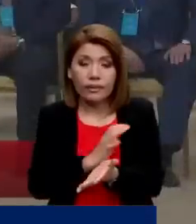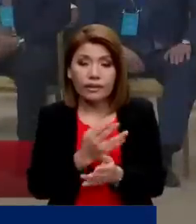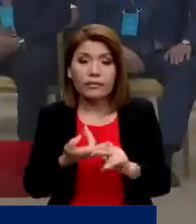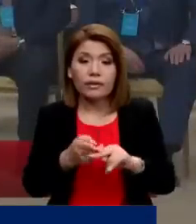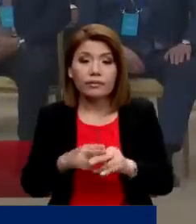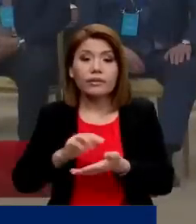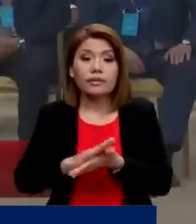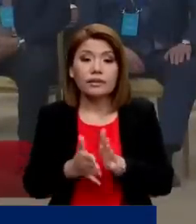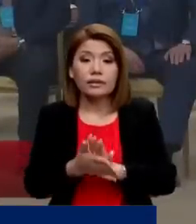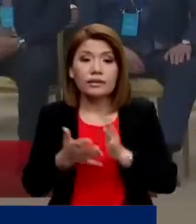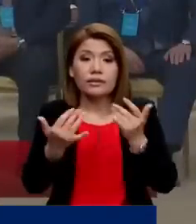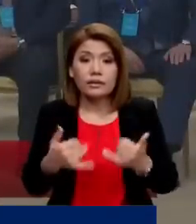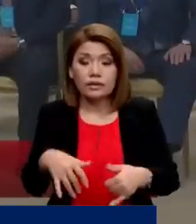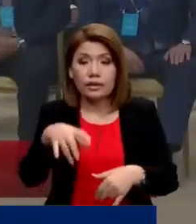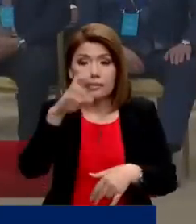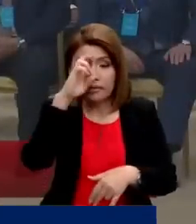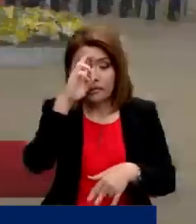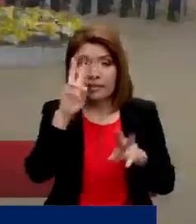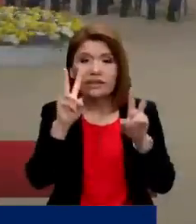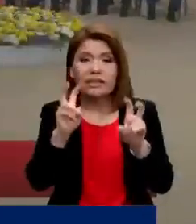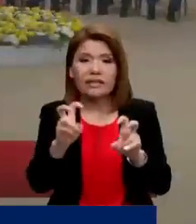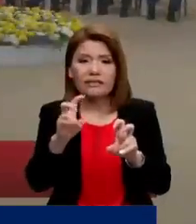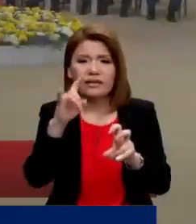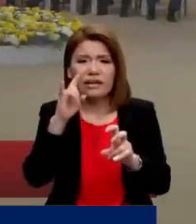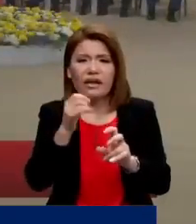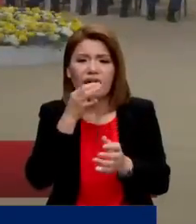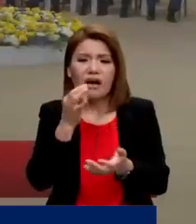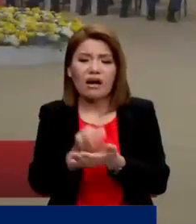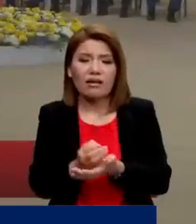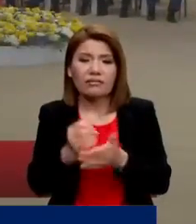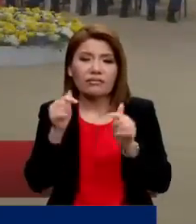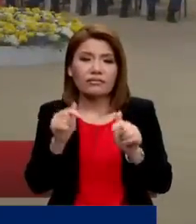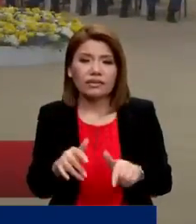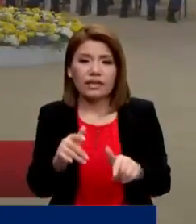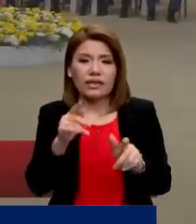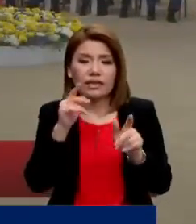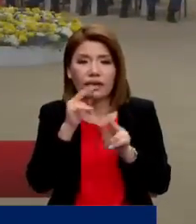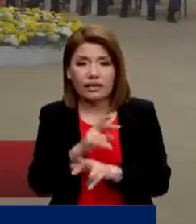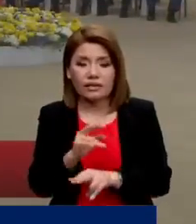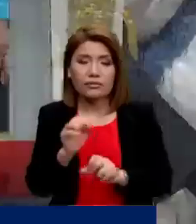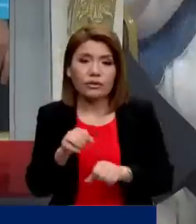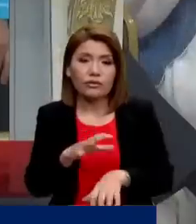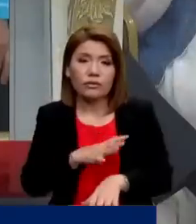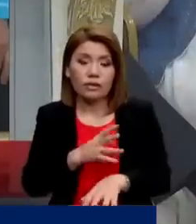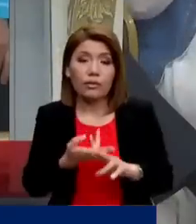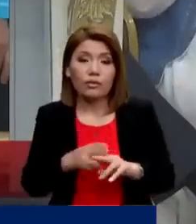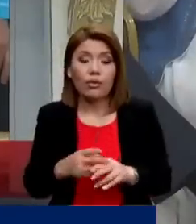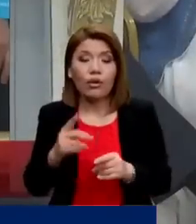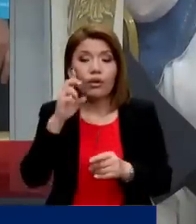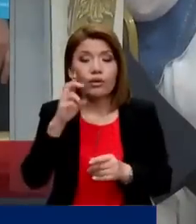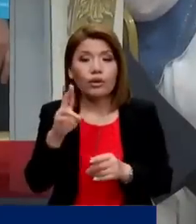жағдайда мемлекетіміздің атауын өзгерту жауапсыз шешім болар еді. Бұл ең алдымен